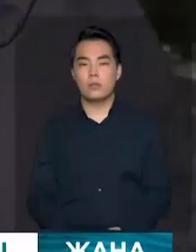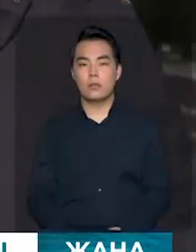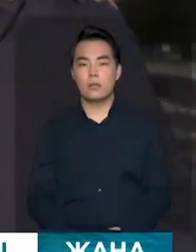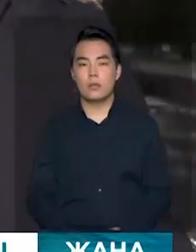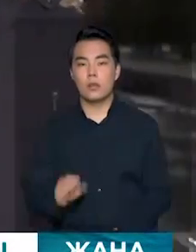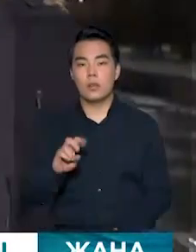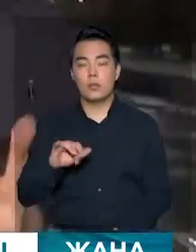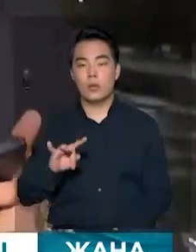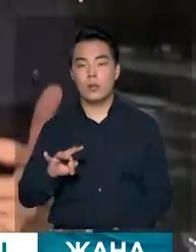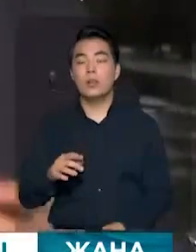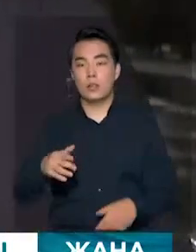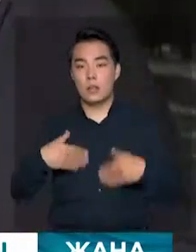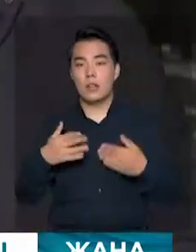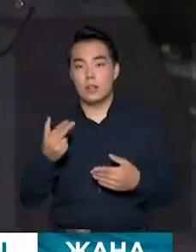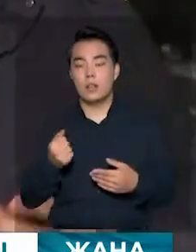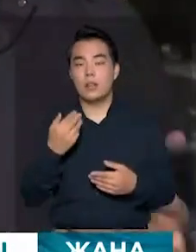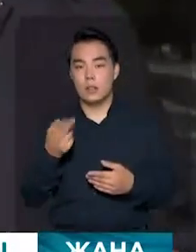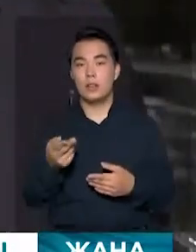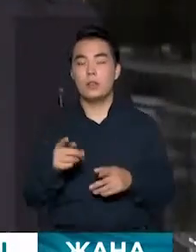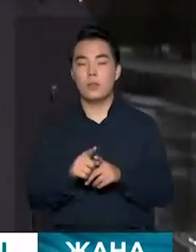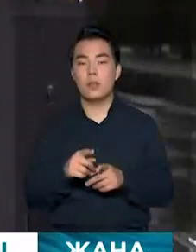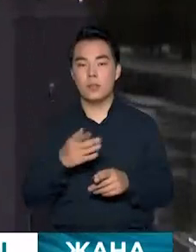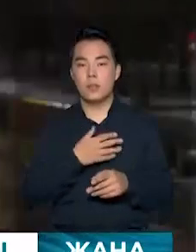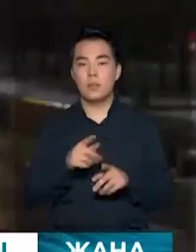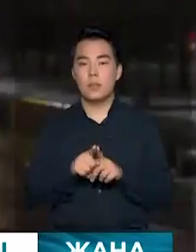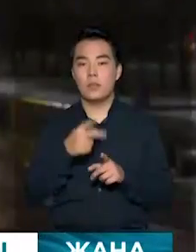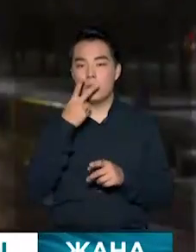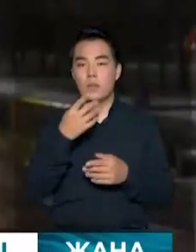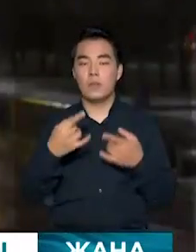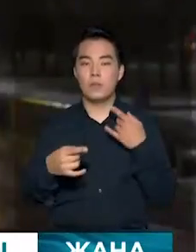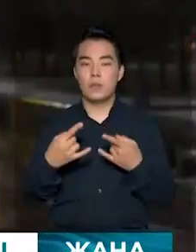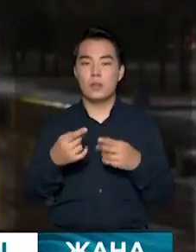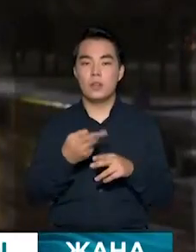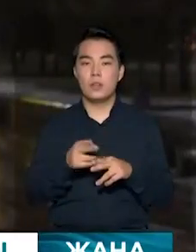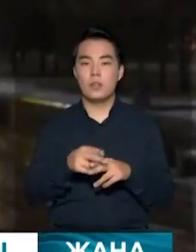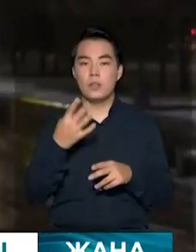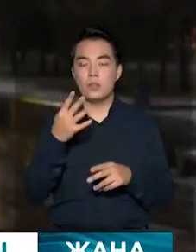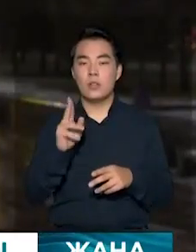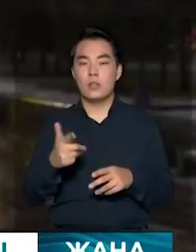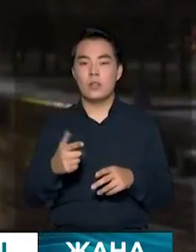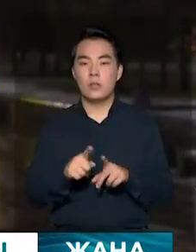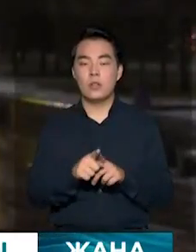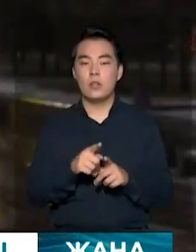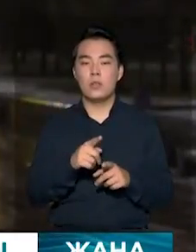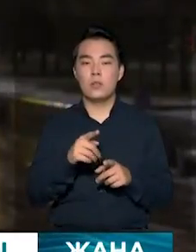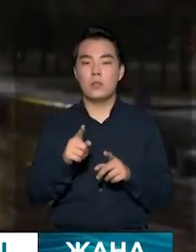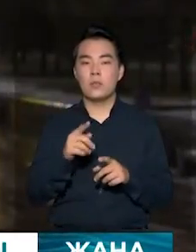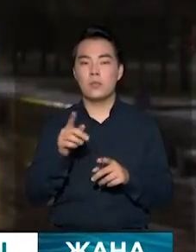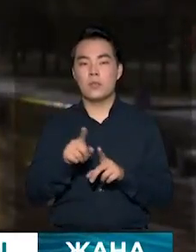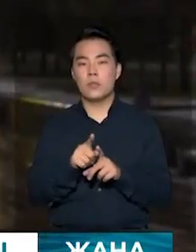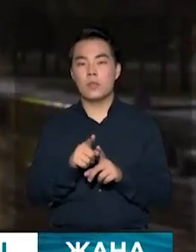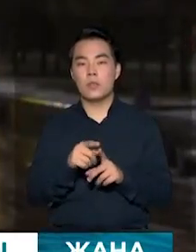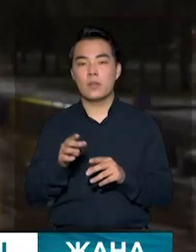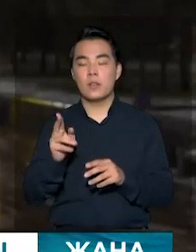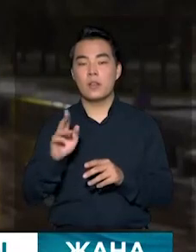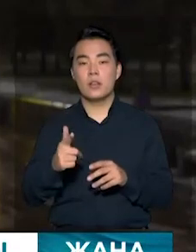Ануар. Рахан, сәлем. Я, сен және мен, сондай-ақ бізді көріп отырған көрермен жылына 4 келі балық жеу керек екен өзіңде қазір ғана